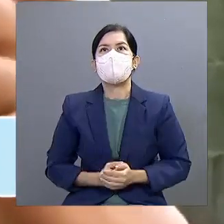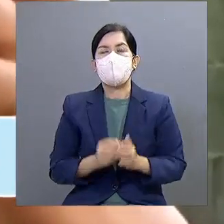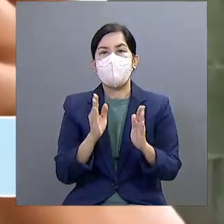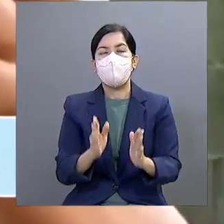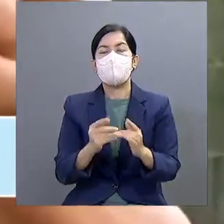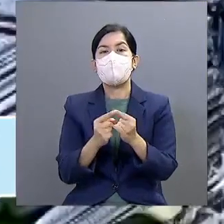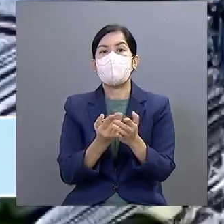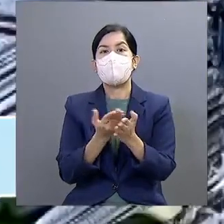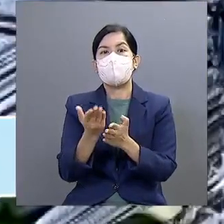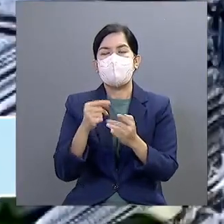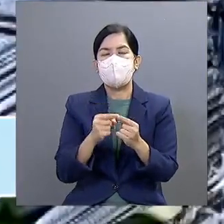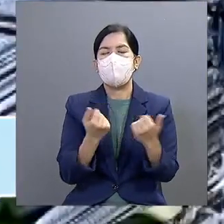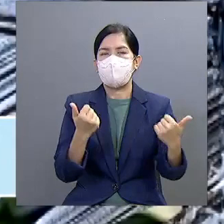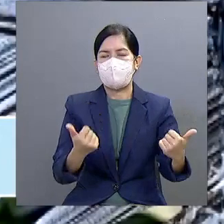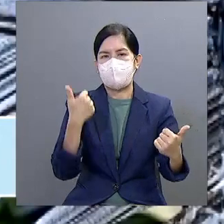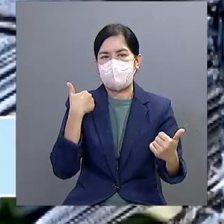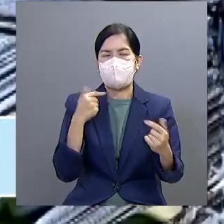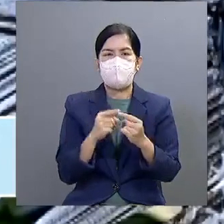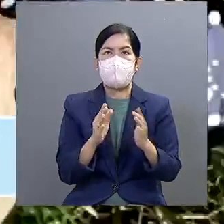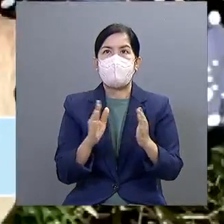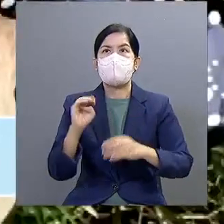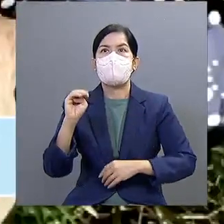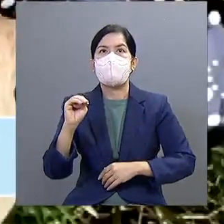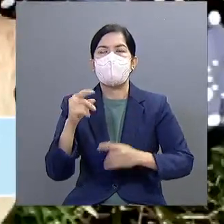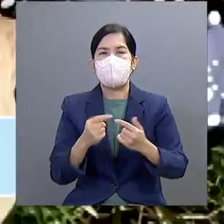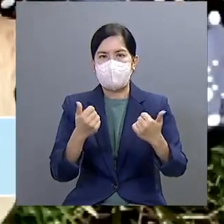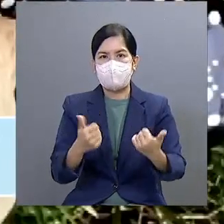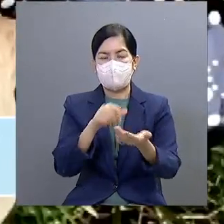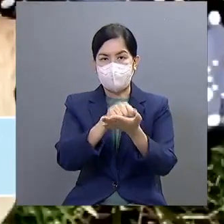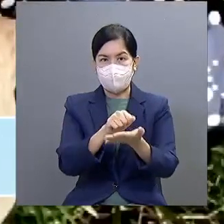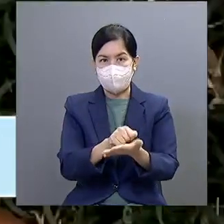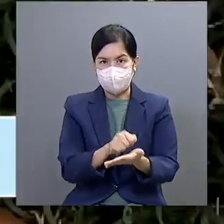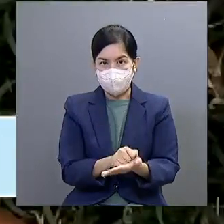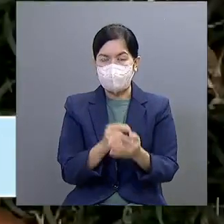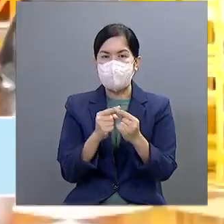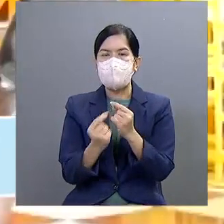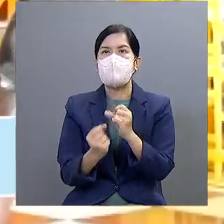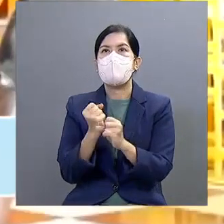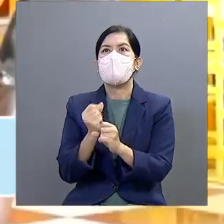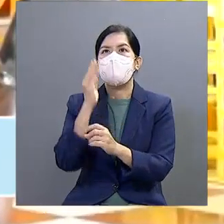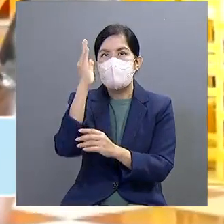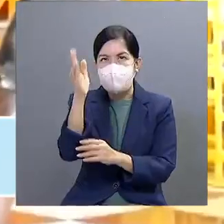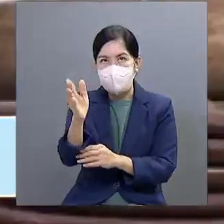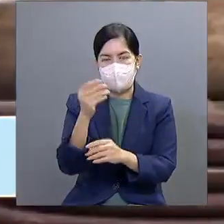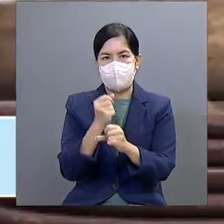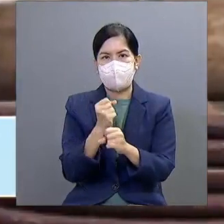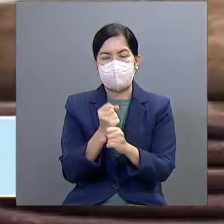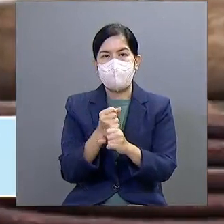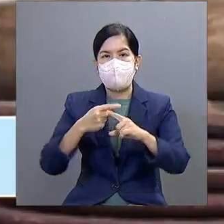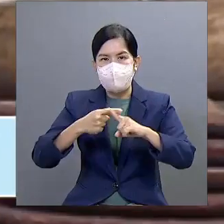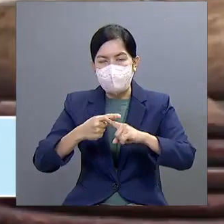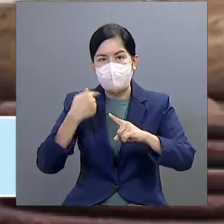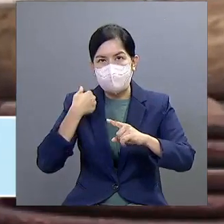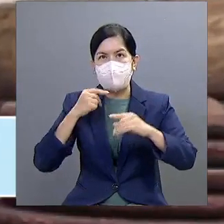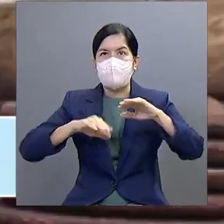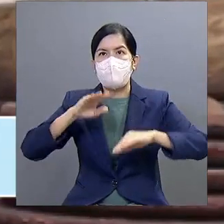นี้คิวออเดอร์ไปถึงปีหน้าแล้วค่ะเพราะว่าในการตีมีดแต่ละเล่มต้องใช้เวลาอย่างน้อย 7-10 วันด้วย